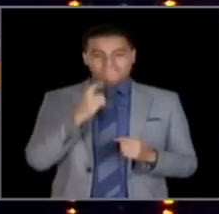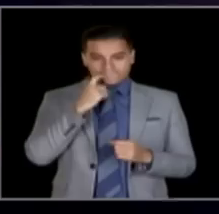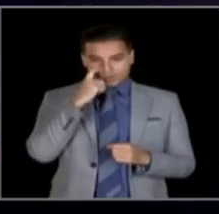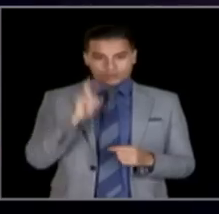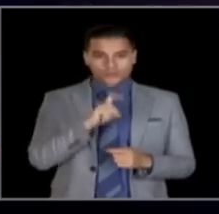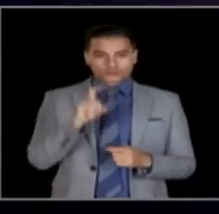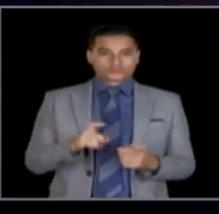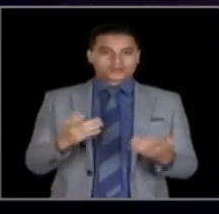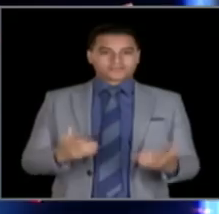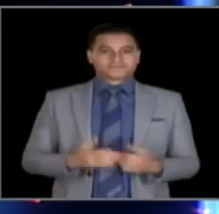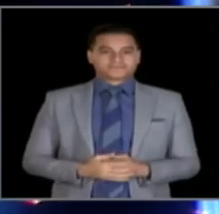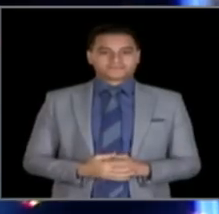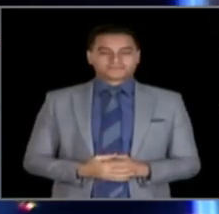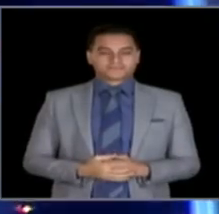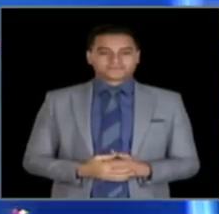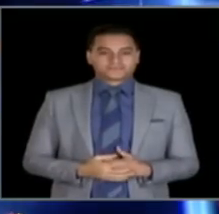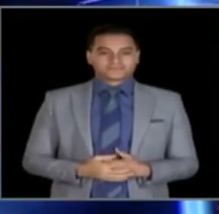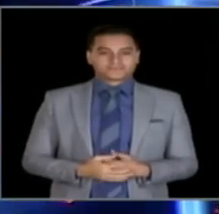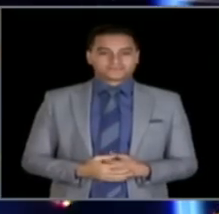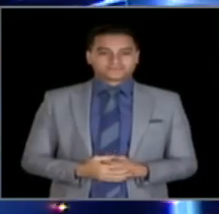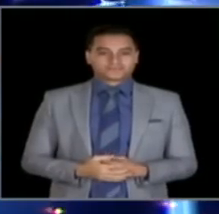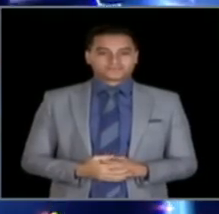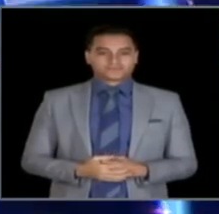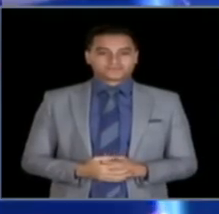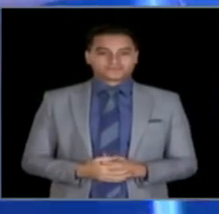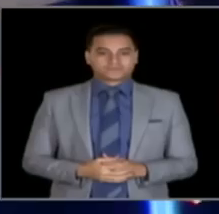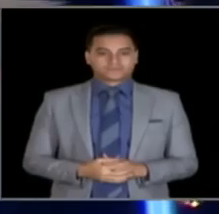فنون والسؤال هو